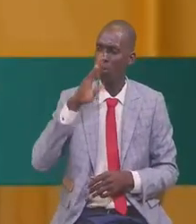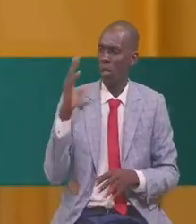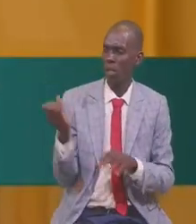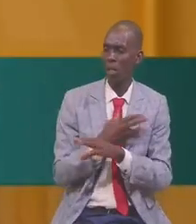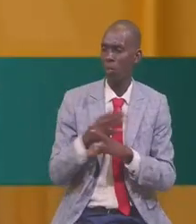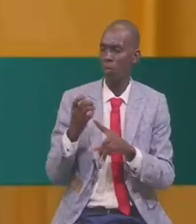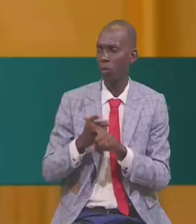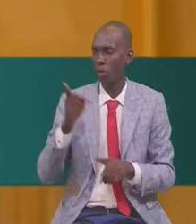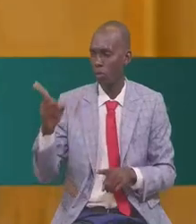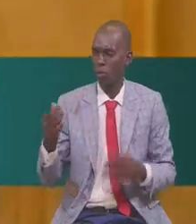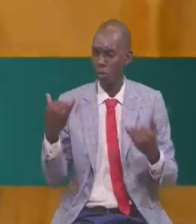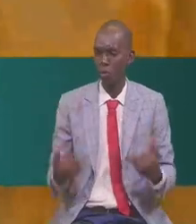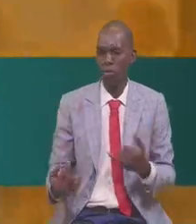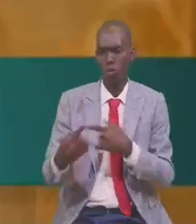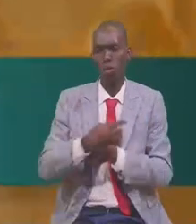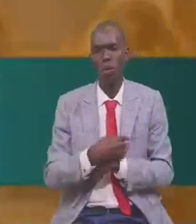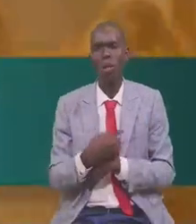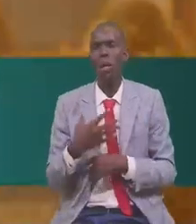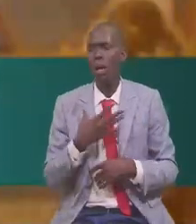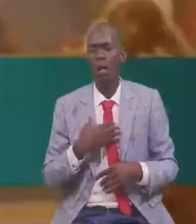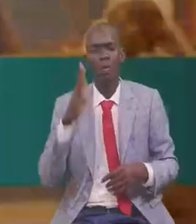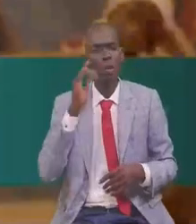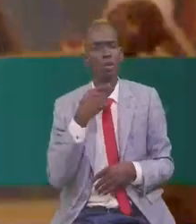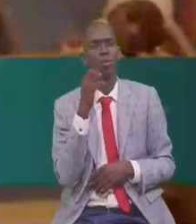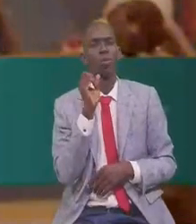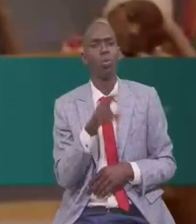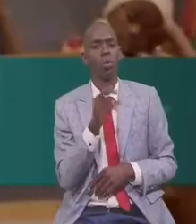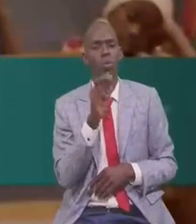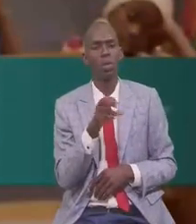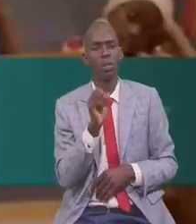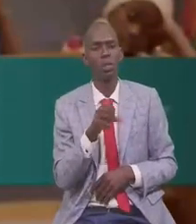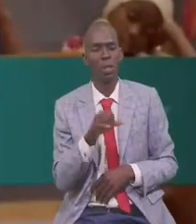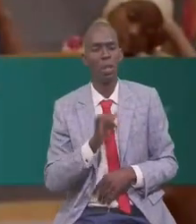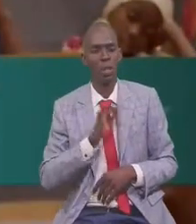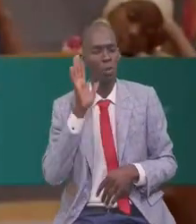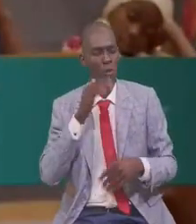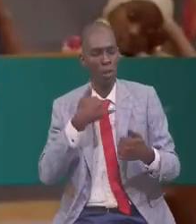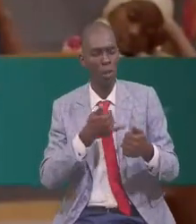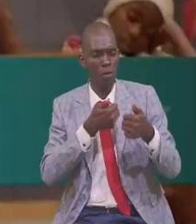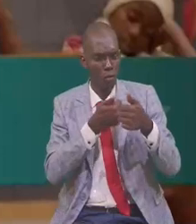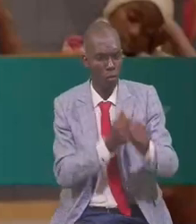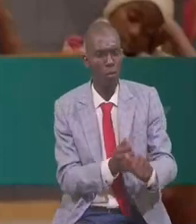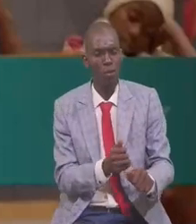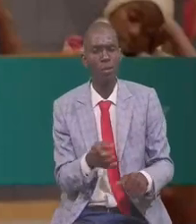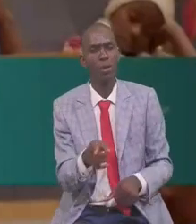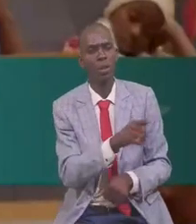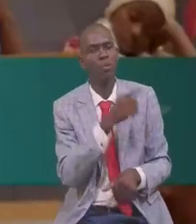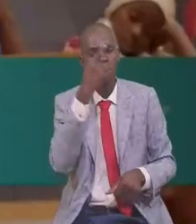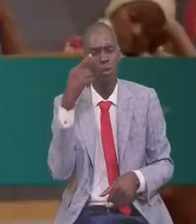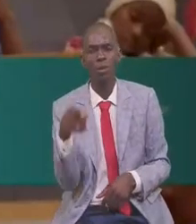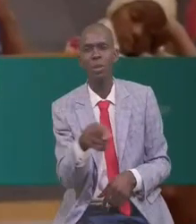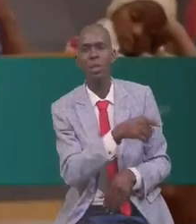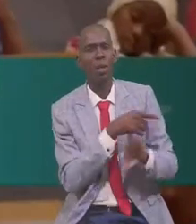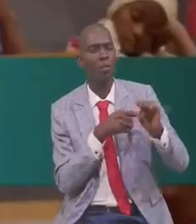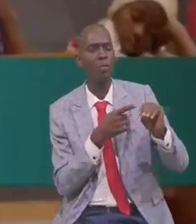jusqu'à Bethel. Est-ce qu'on peut les copier? Ils sont les fils des prophètes. Ils sont également étudiants dans l'école des